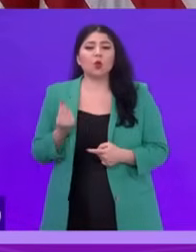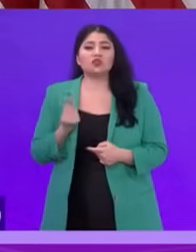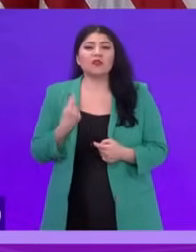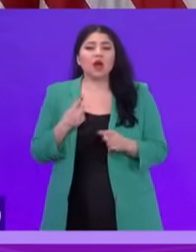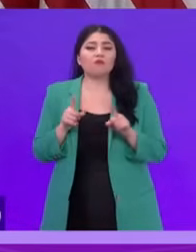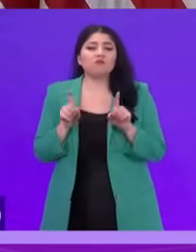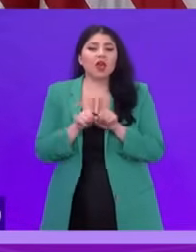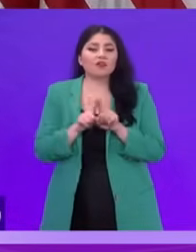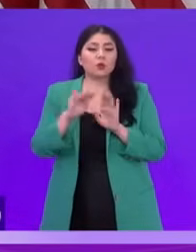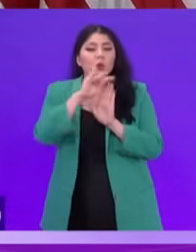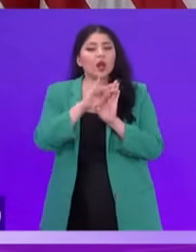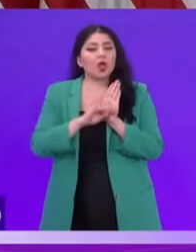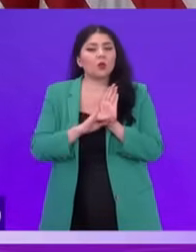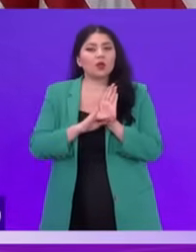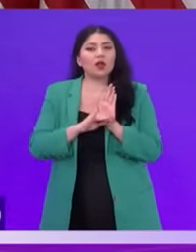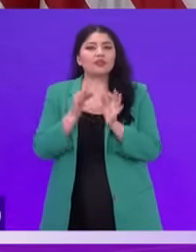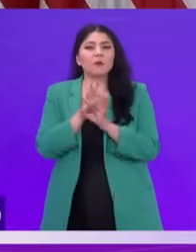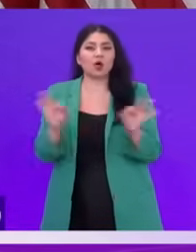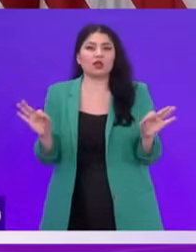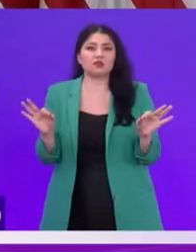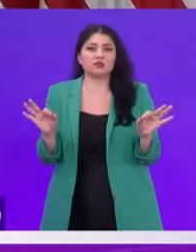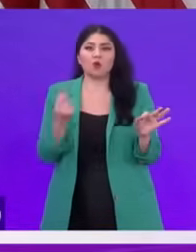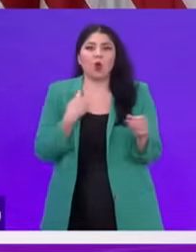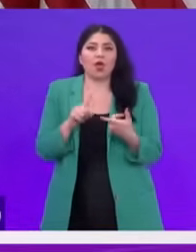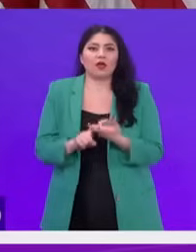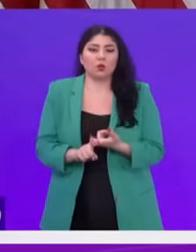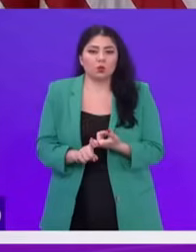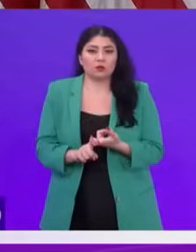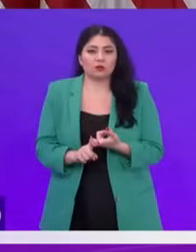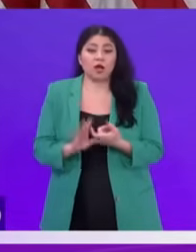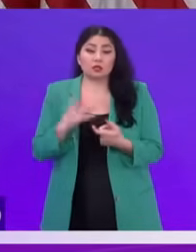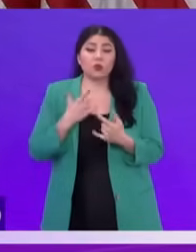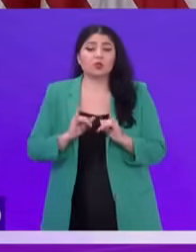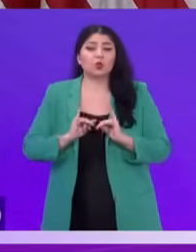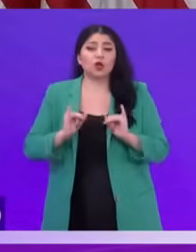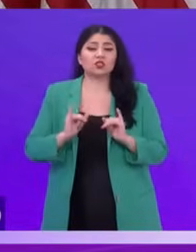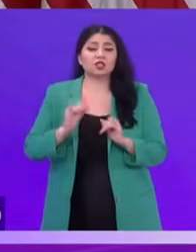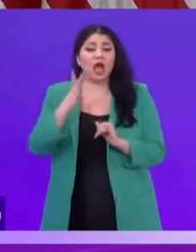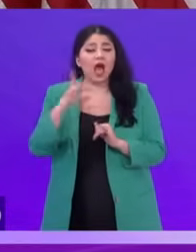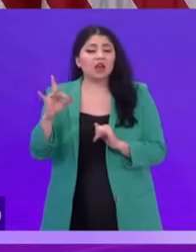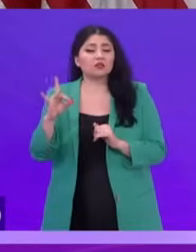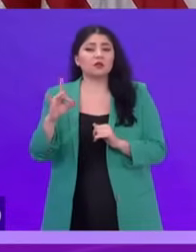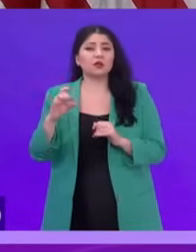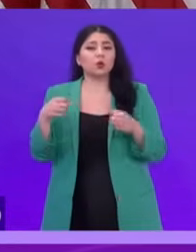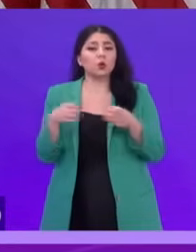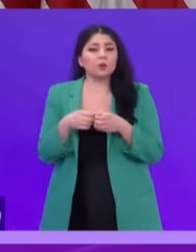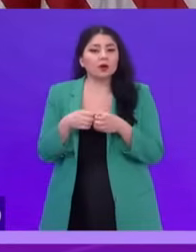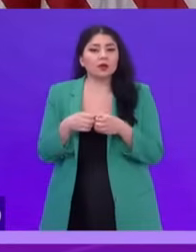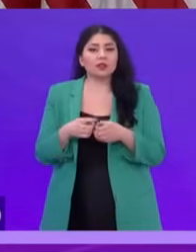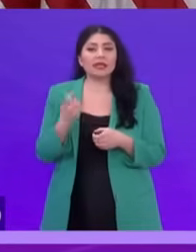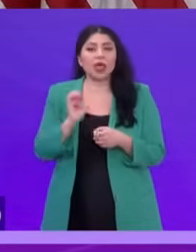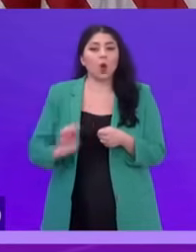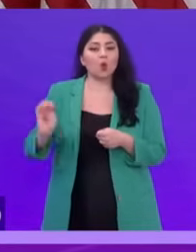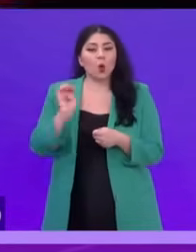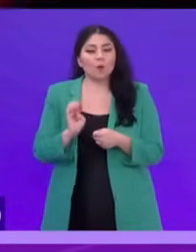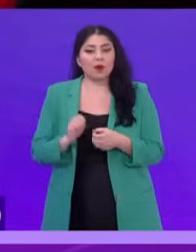comun cu regulile democratice. Și asta ar încuraja și anumite regimuri iliberale exact din Europa, cum spuneați,